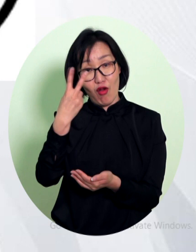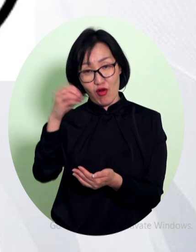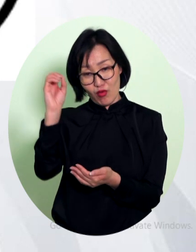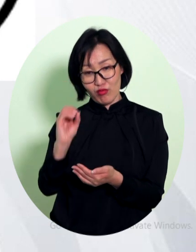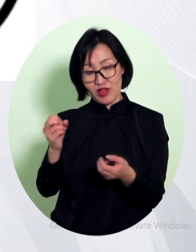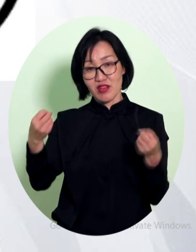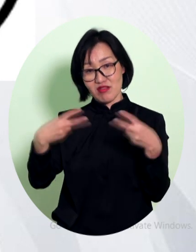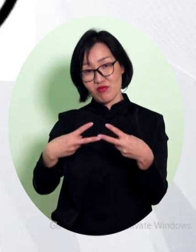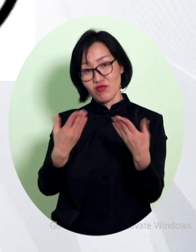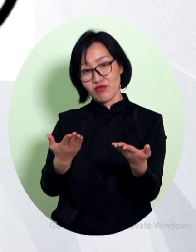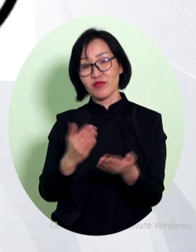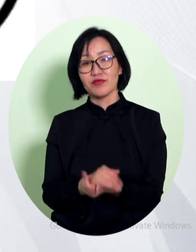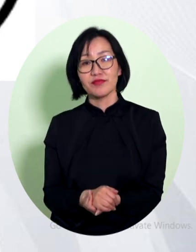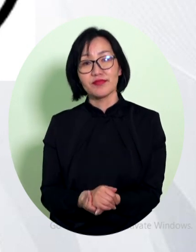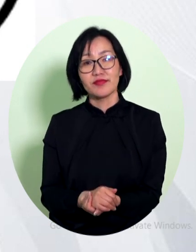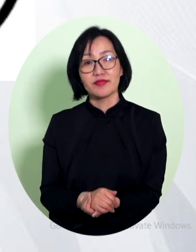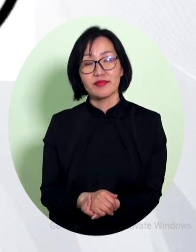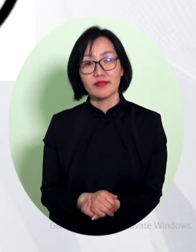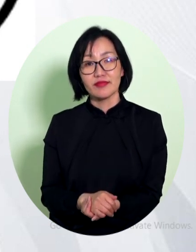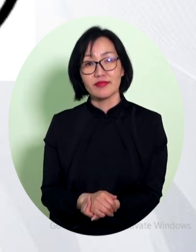20 хувьтай тэнцээ байх нэ.